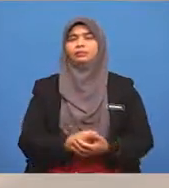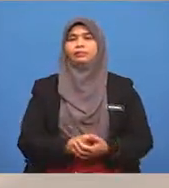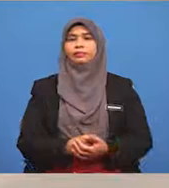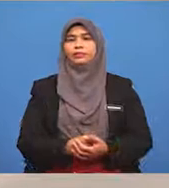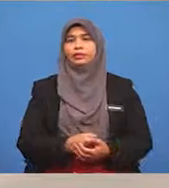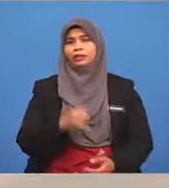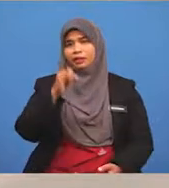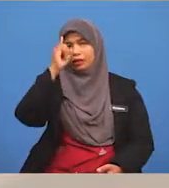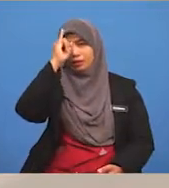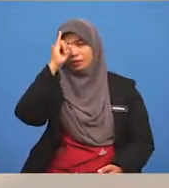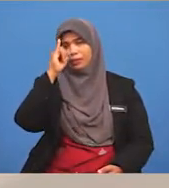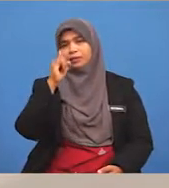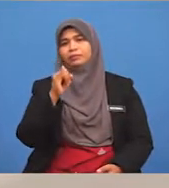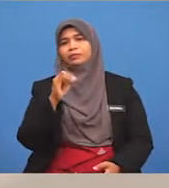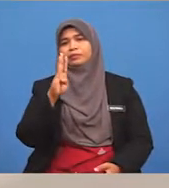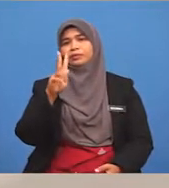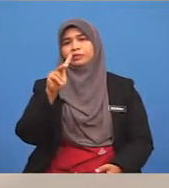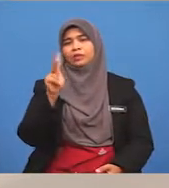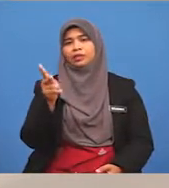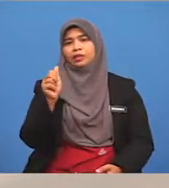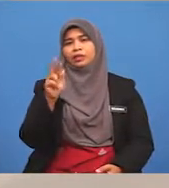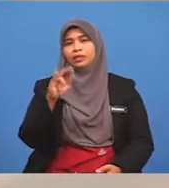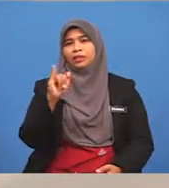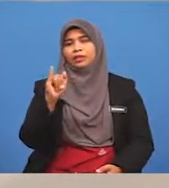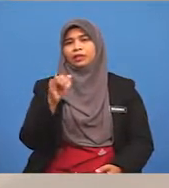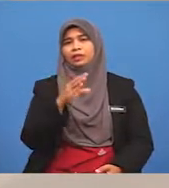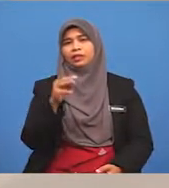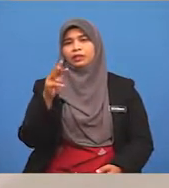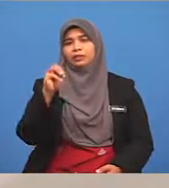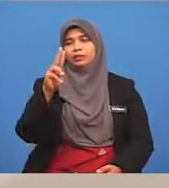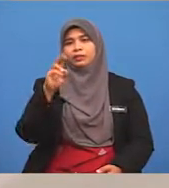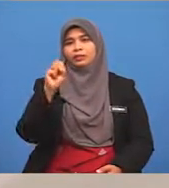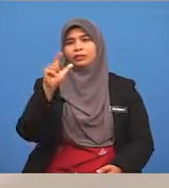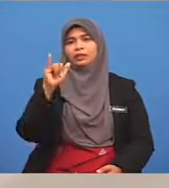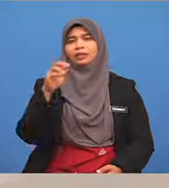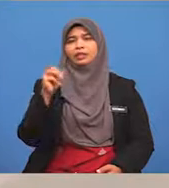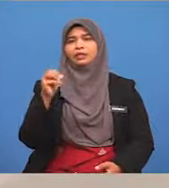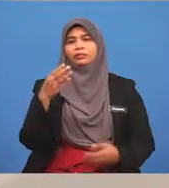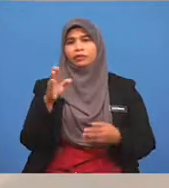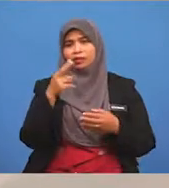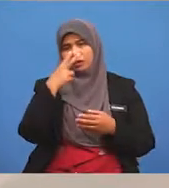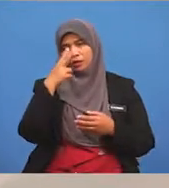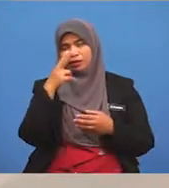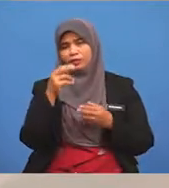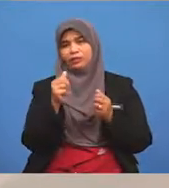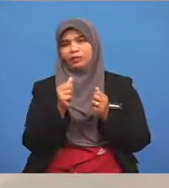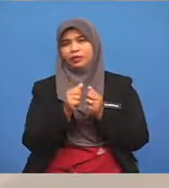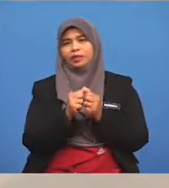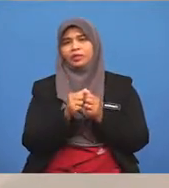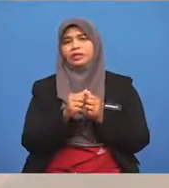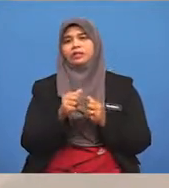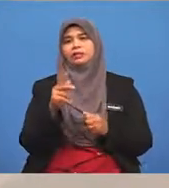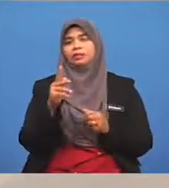Imam Al-Bukhari dan Imam Muslim telah membuat penelitian yang ketat dalam periwayatan